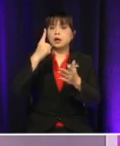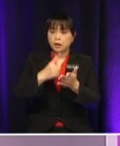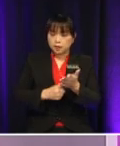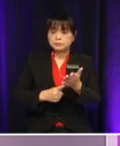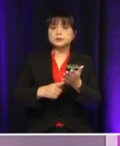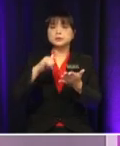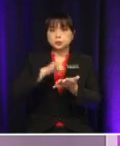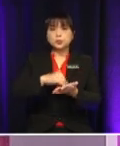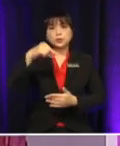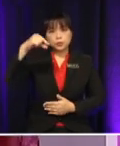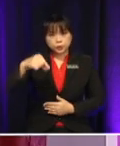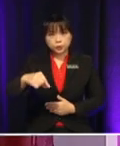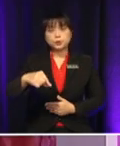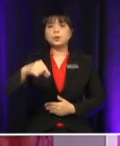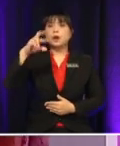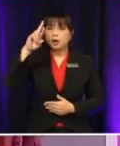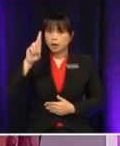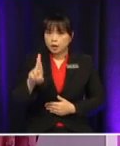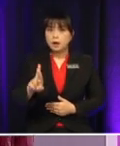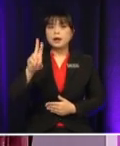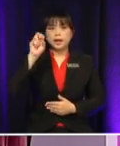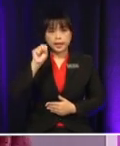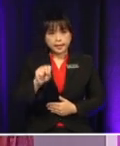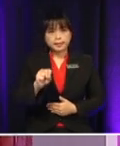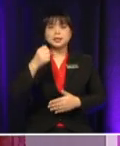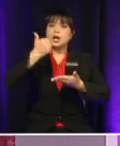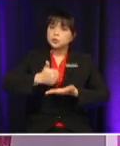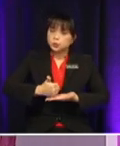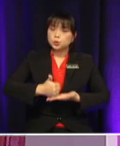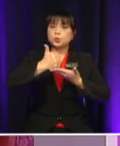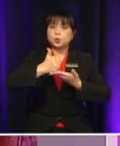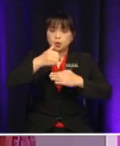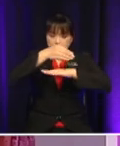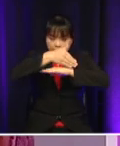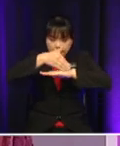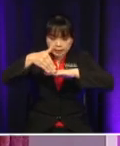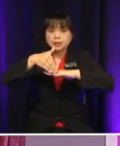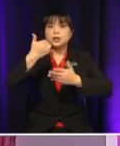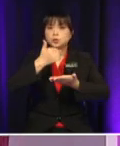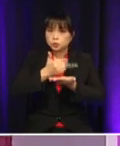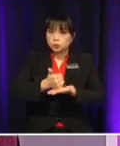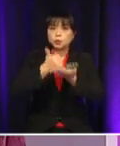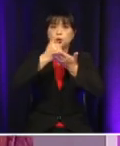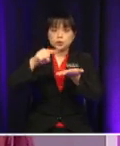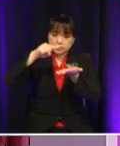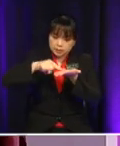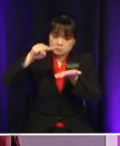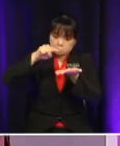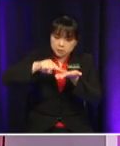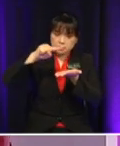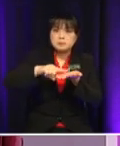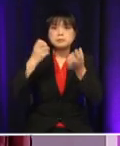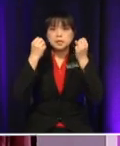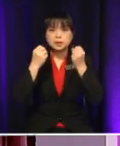apa eh situ apa tolong gariskan tolong tulis berkali-kali ya jangan confidence sana deh